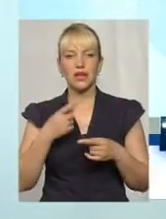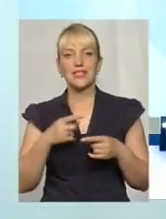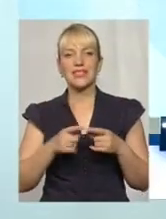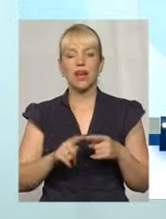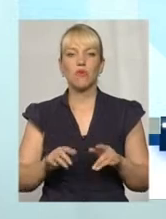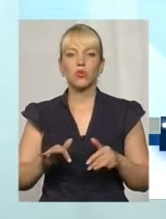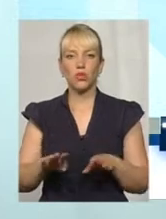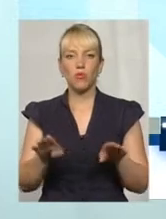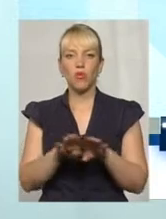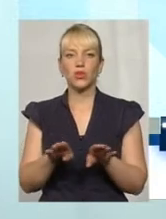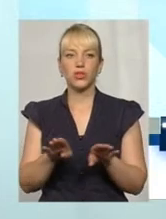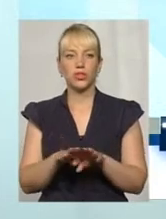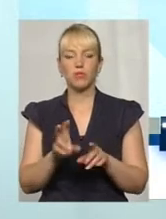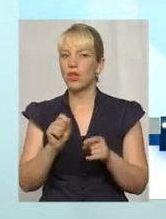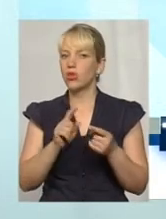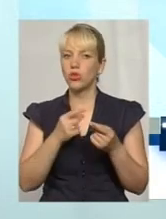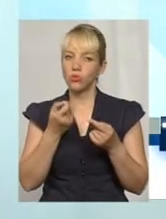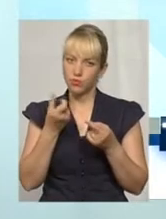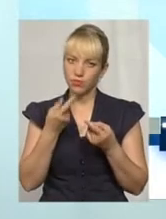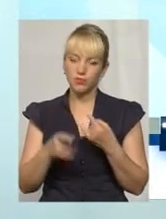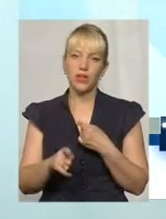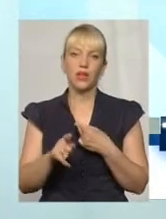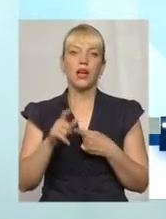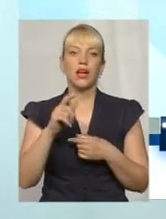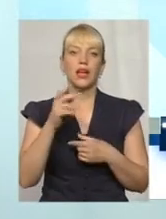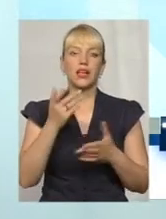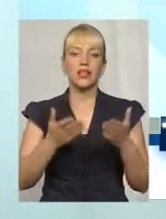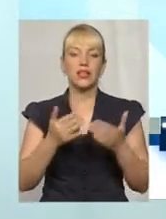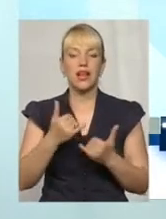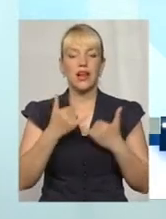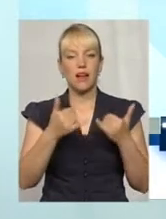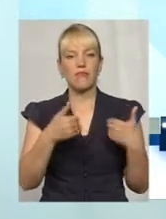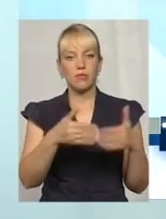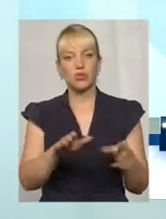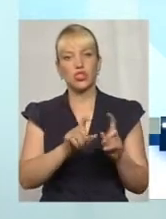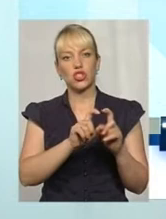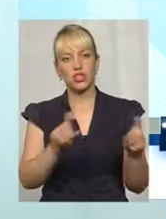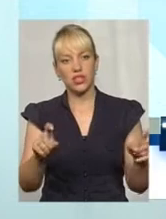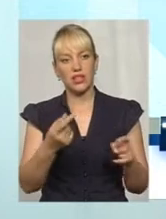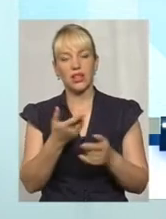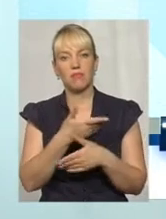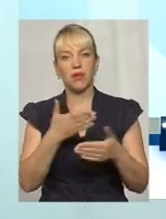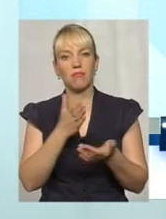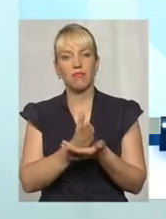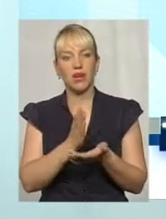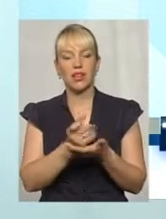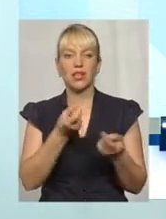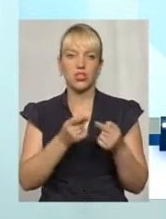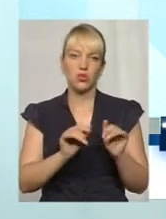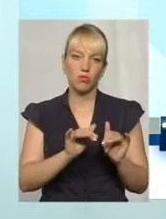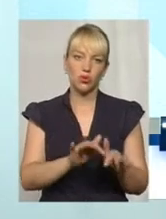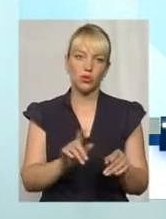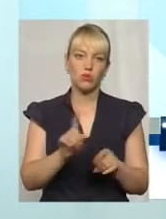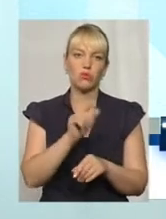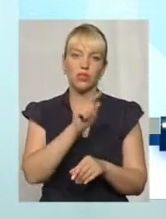подібна, але не ідентична, тому що для випускників шкіл ми мали дещо іншу процедуру, тому